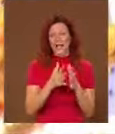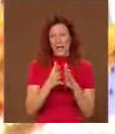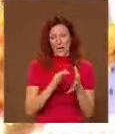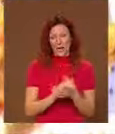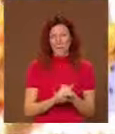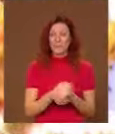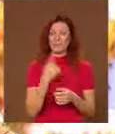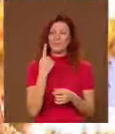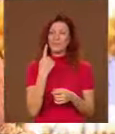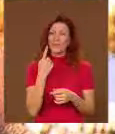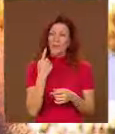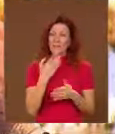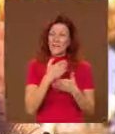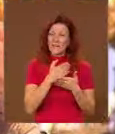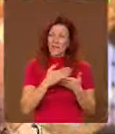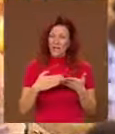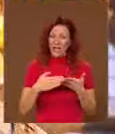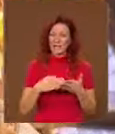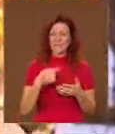литургия, литургията на Словото,